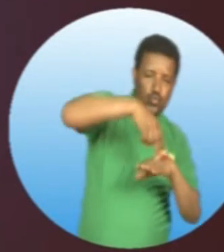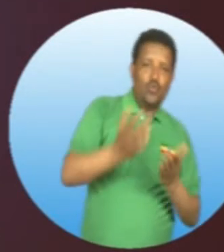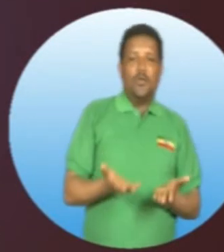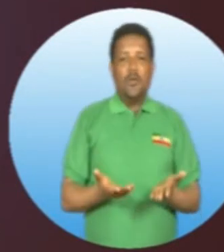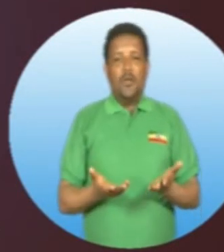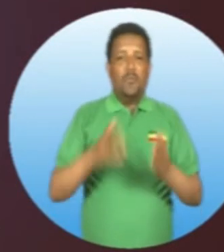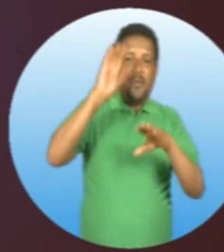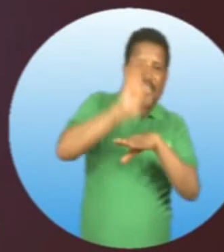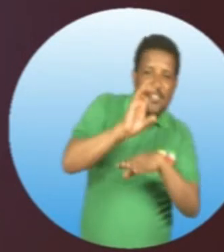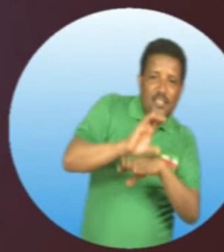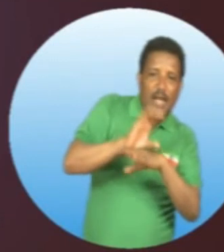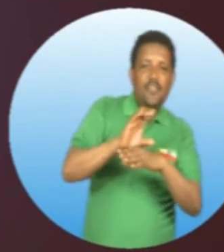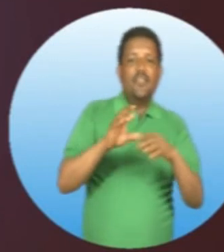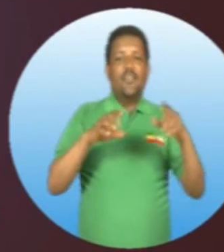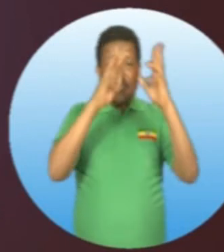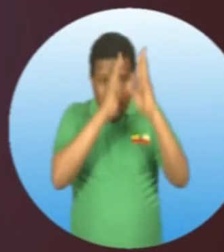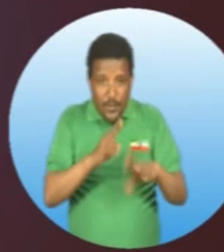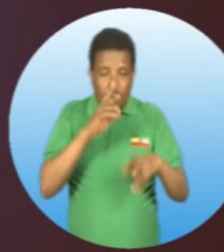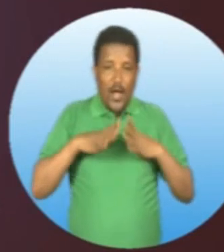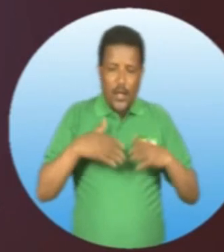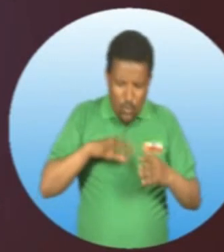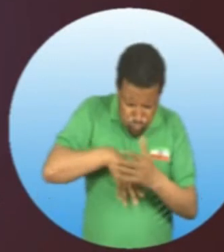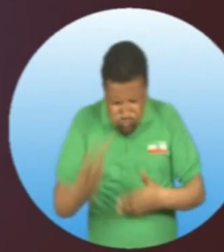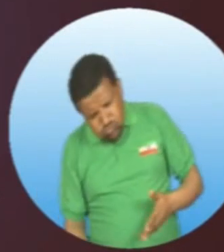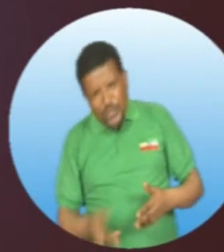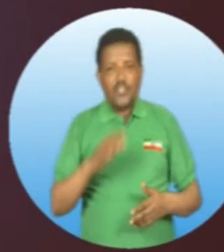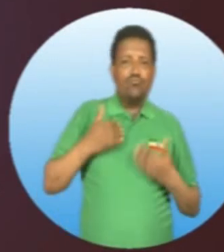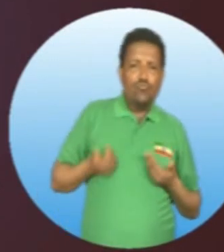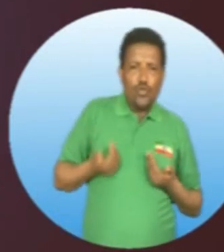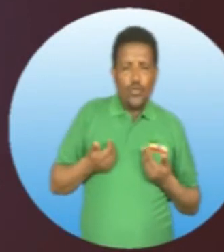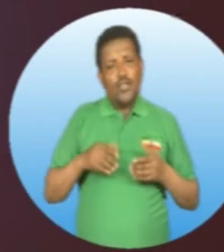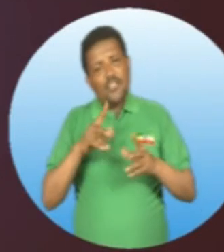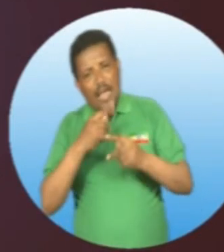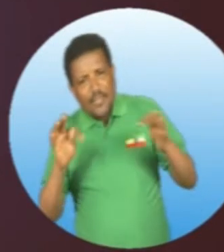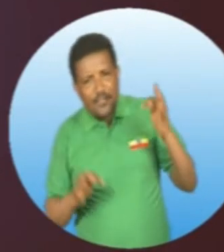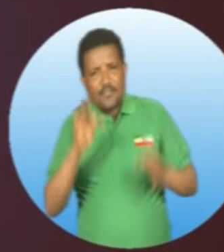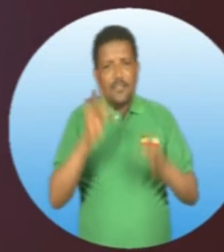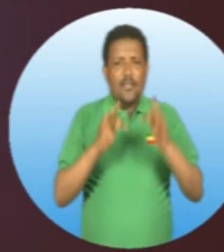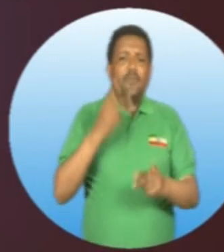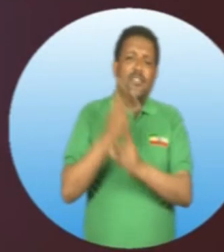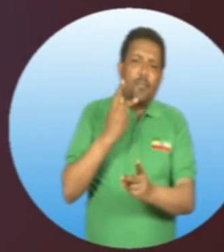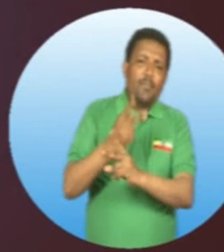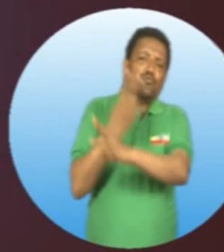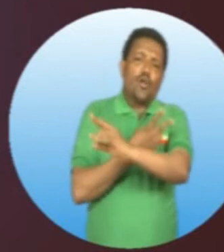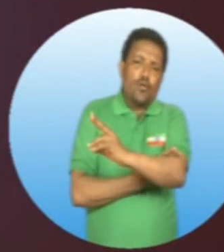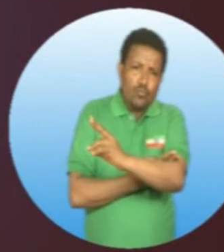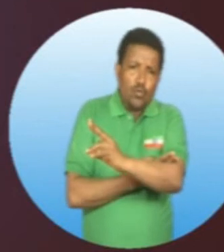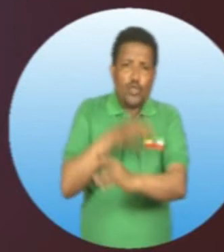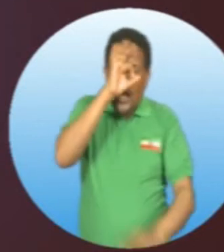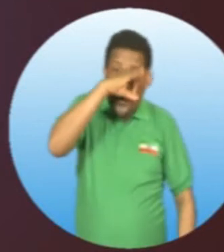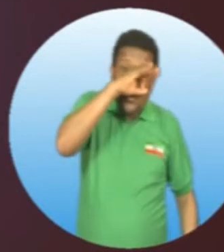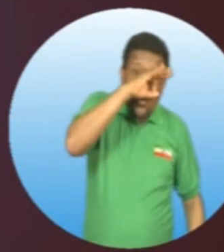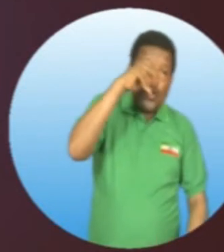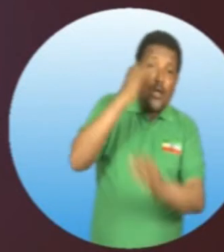ሲወጡ፣ በቤተ ክርስቲያን ንግስ ላይ በሰዎች ተገፍታ በወደቀች ሴት ታሪክ፣ የሚጠብቃቸውን በጎች ከቀበሮ